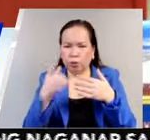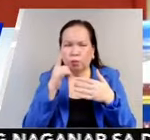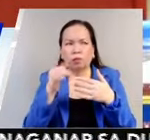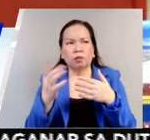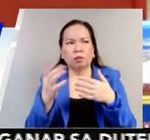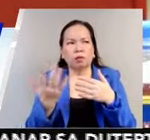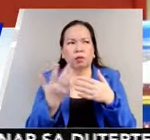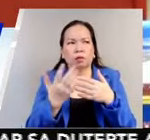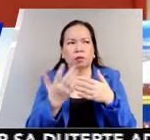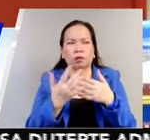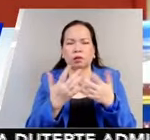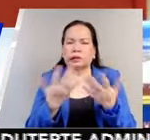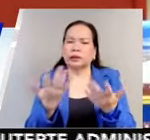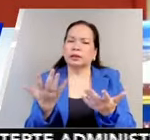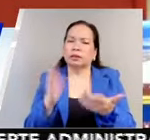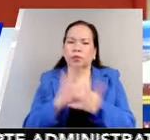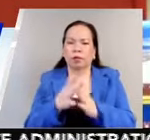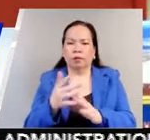authoritarian.